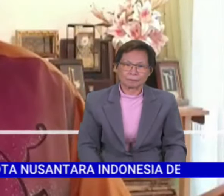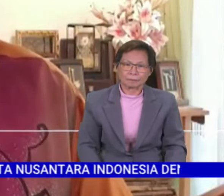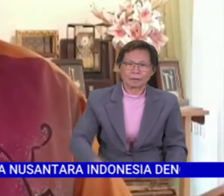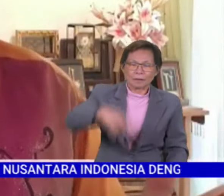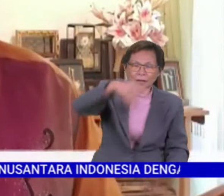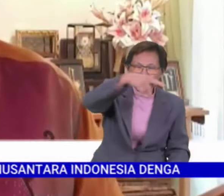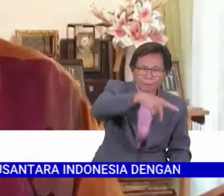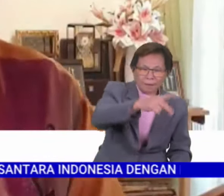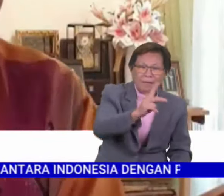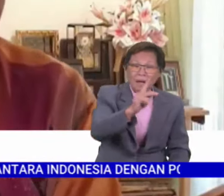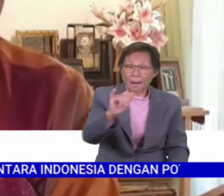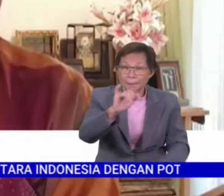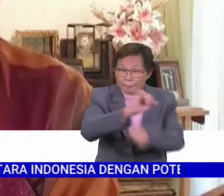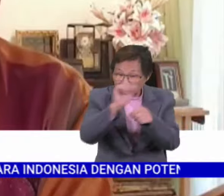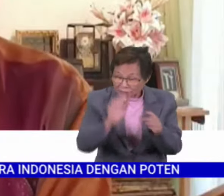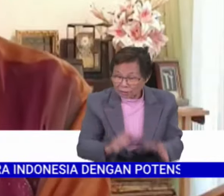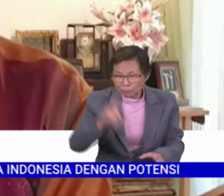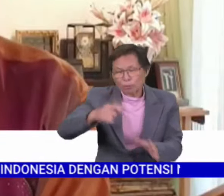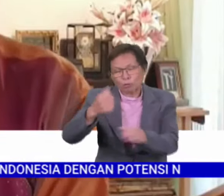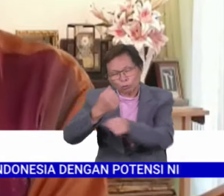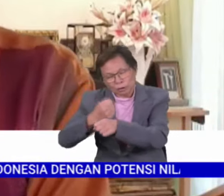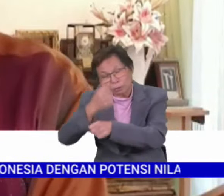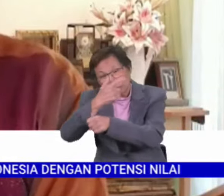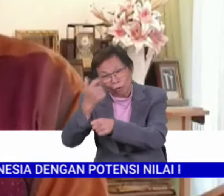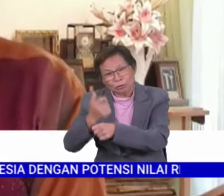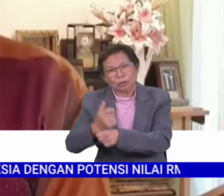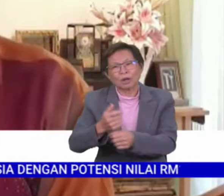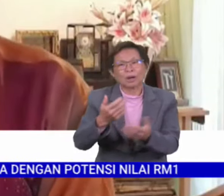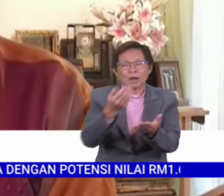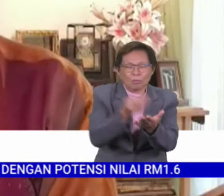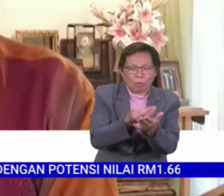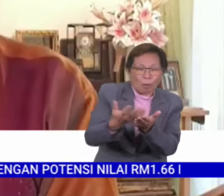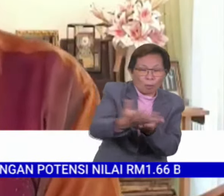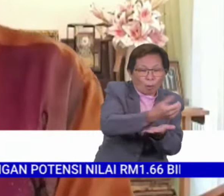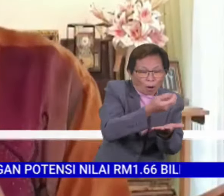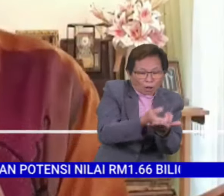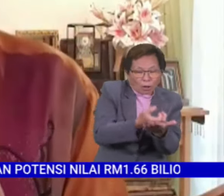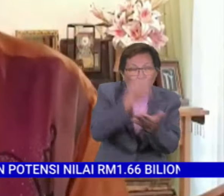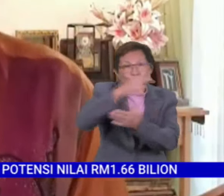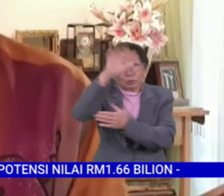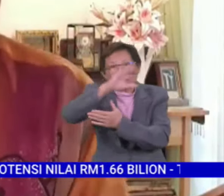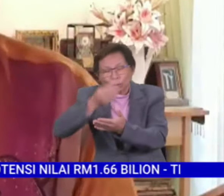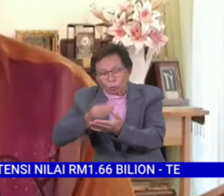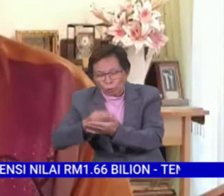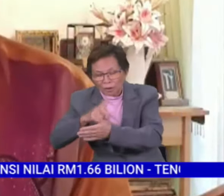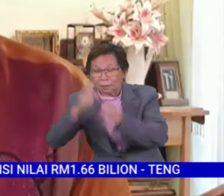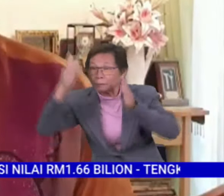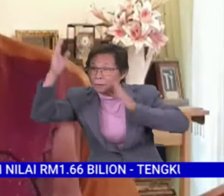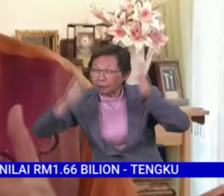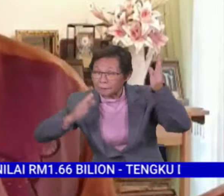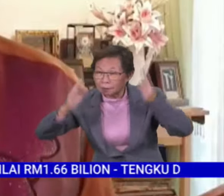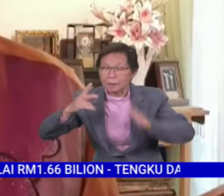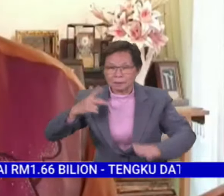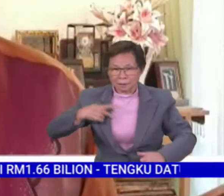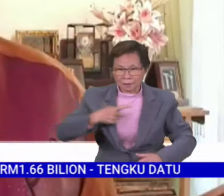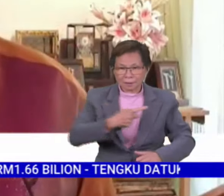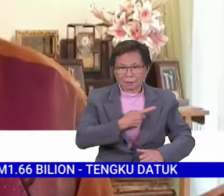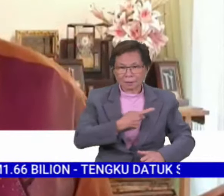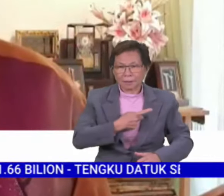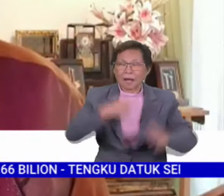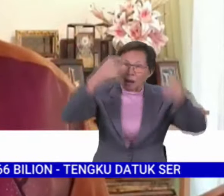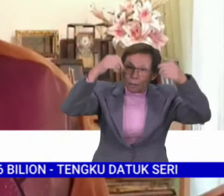TKI memerlukan pekerjaan kerana itu adalah sumber ekonomi mereka untuk mencari nafkah di Malaysia. Dan kita pula